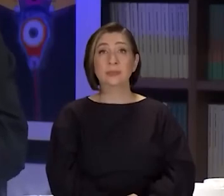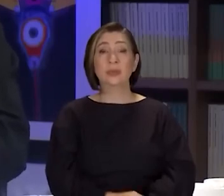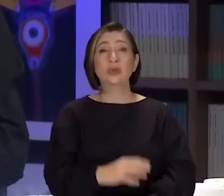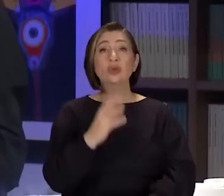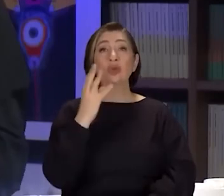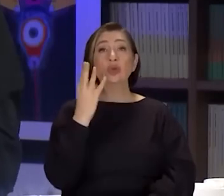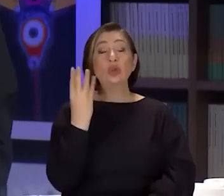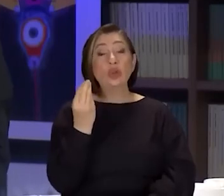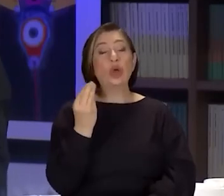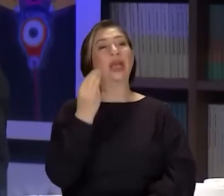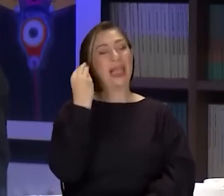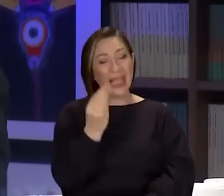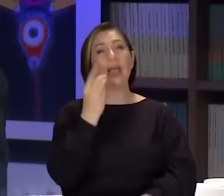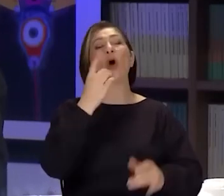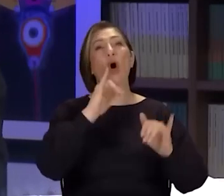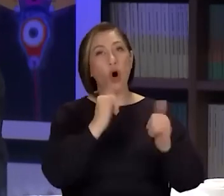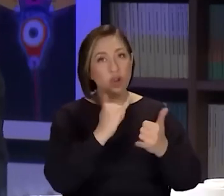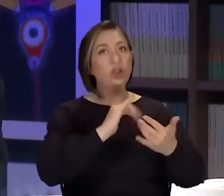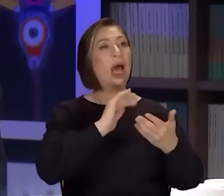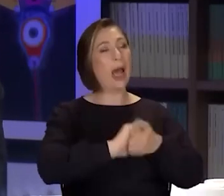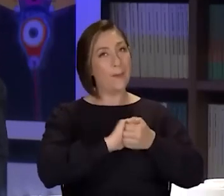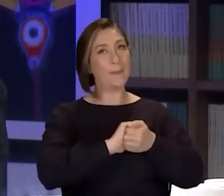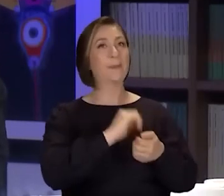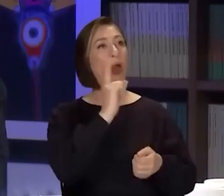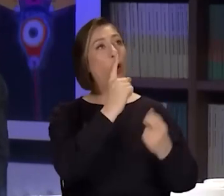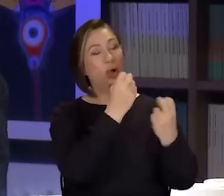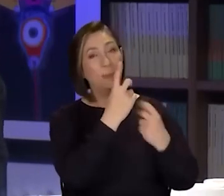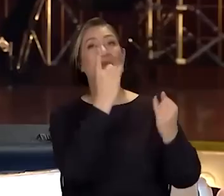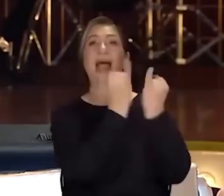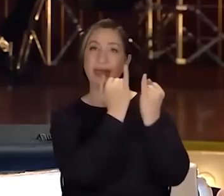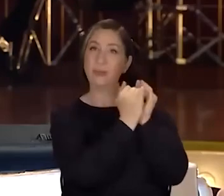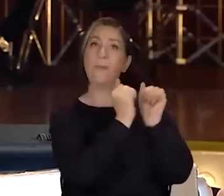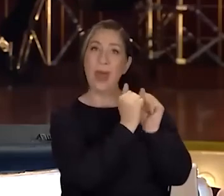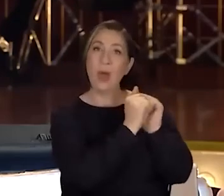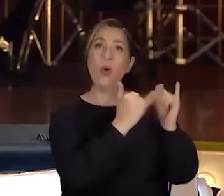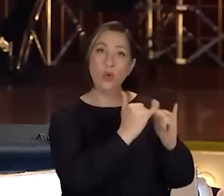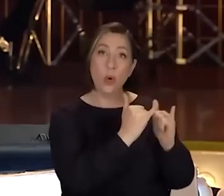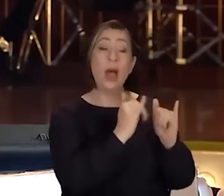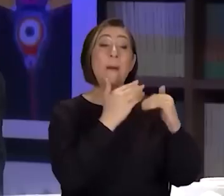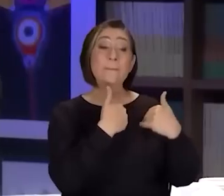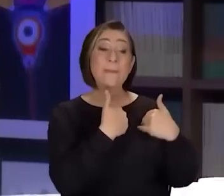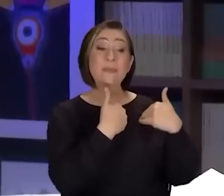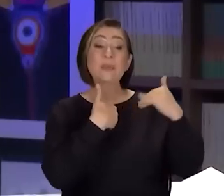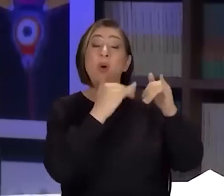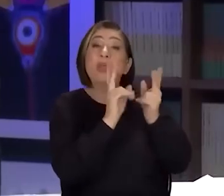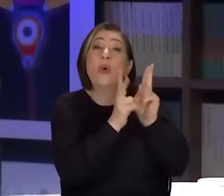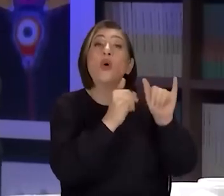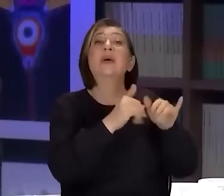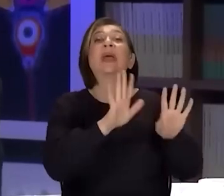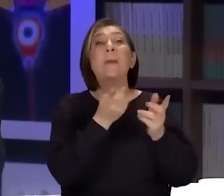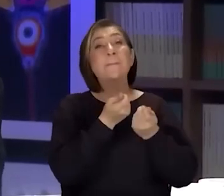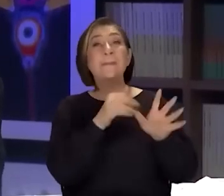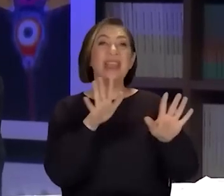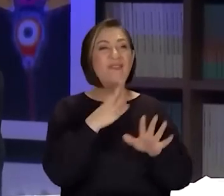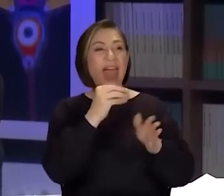çok iyi iki oyuncu ahbabım, bir hocam ve bir kardeşimle oynuyorum. Evet. Benim durum aslında oynamak değil... Bedava